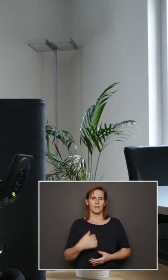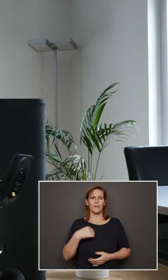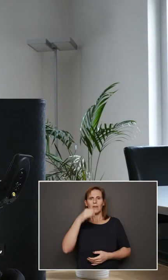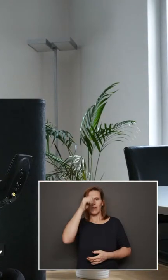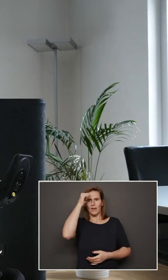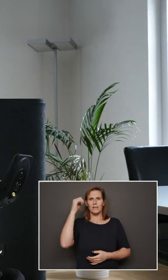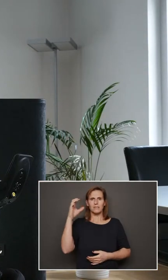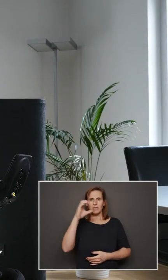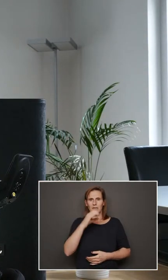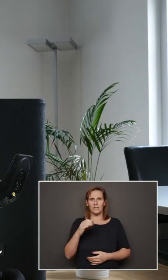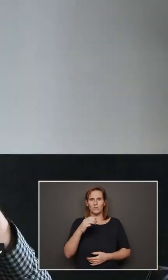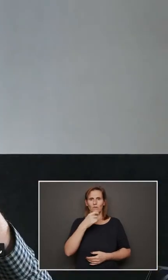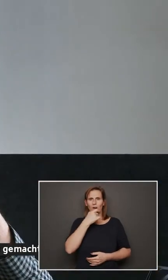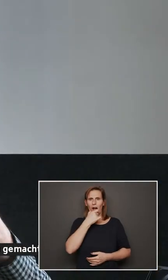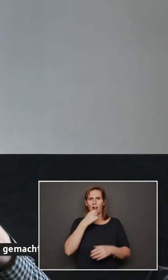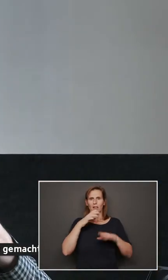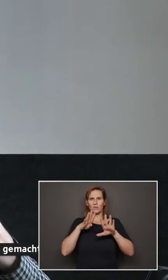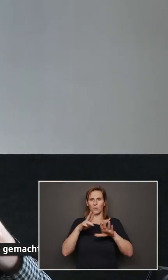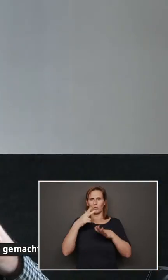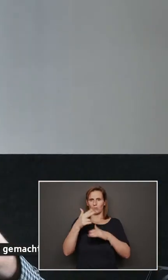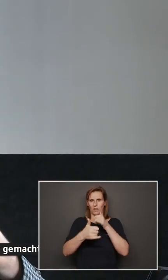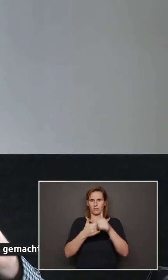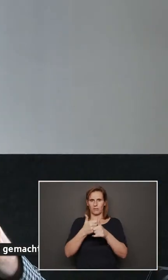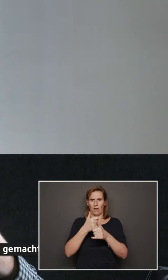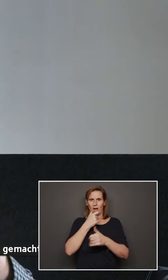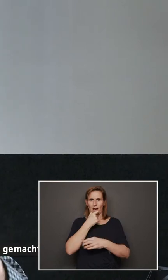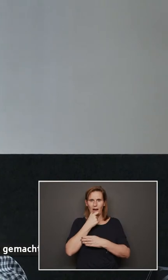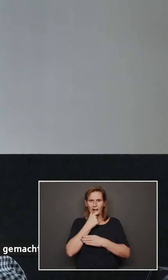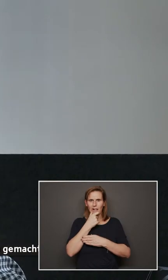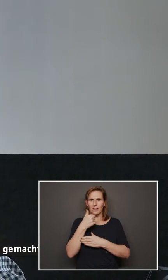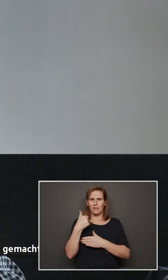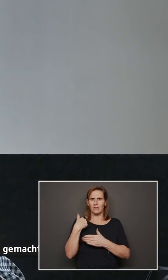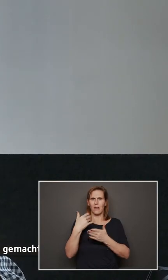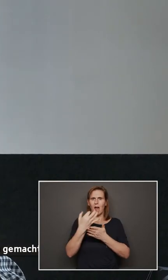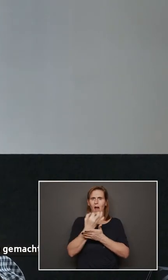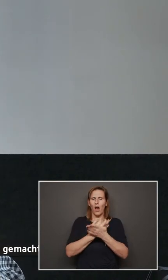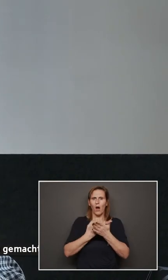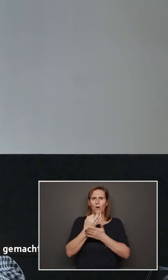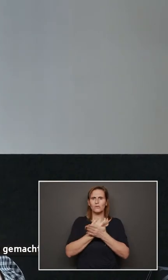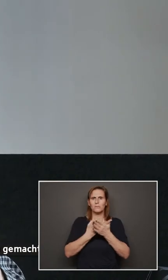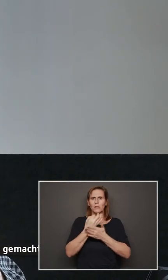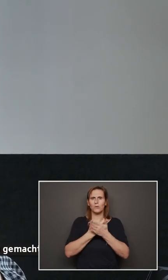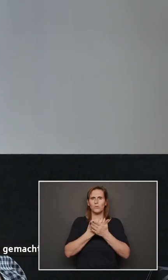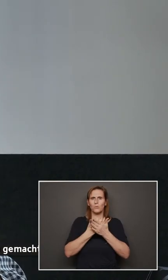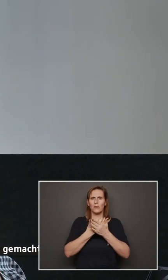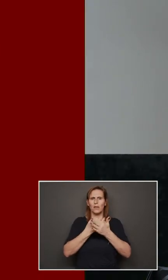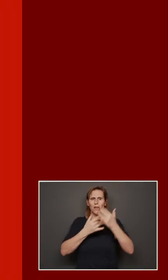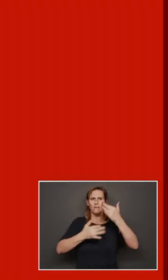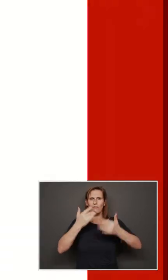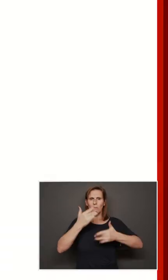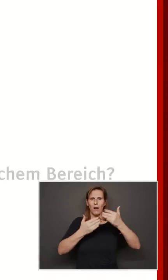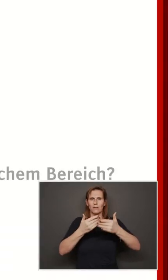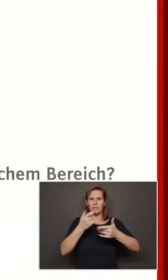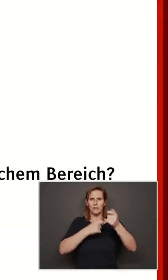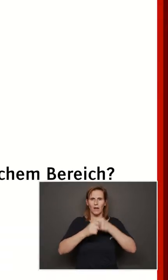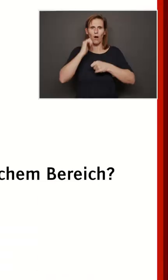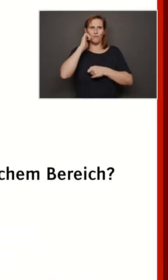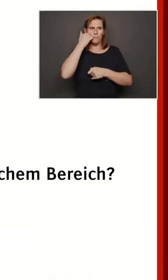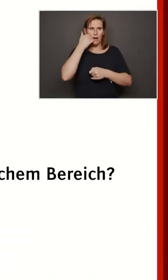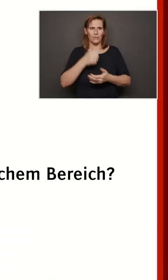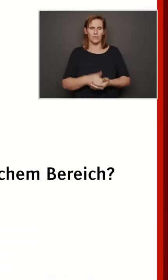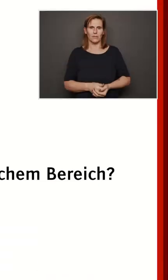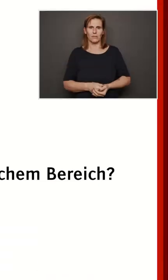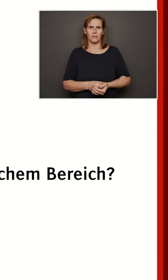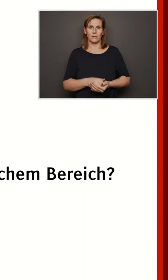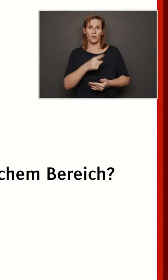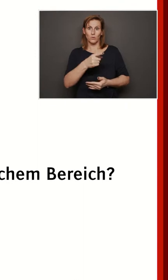39 Jahre alt, habe eine Ausbildung zum Informatikkaufmann gemacht. Wo